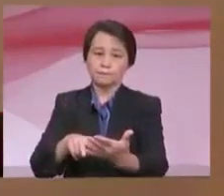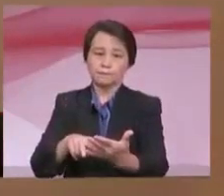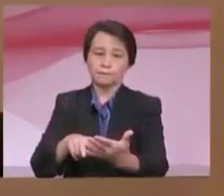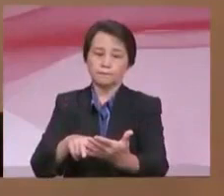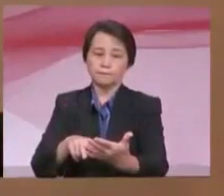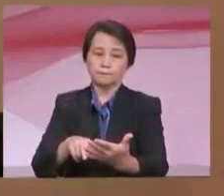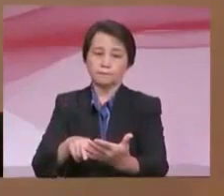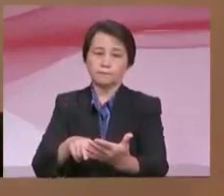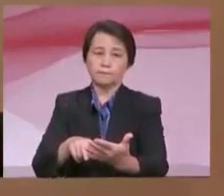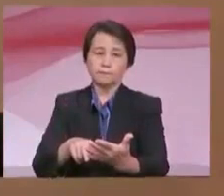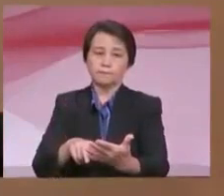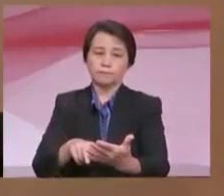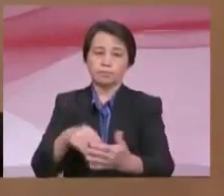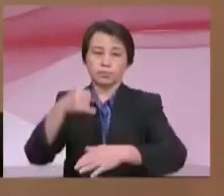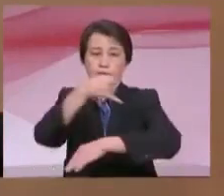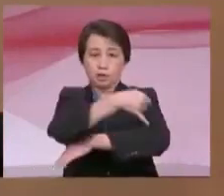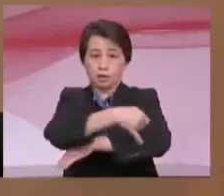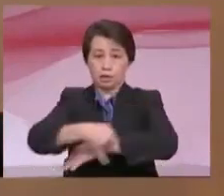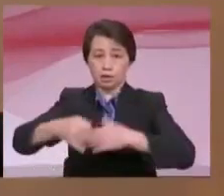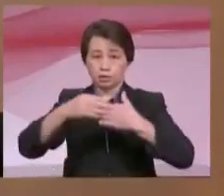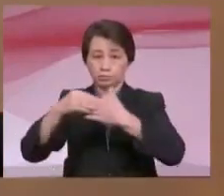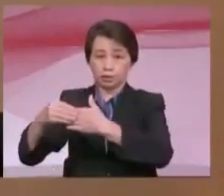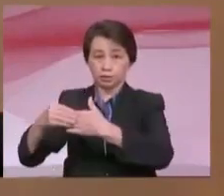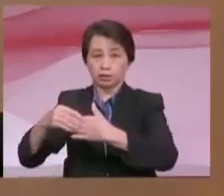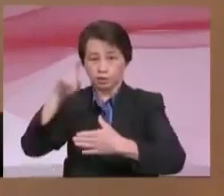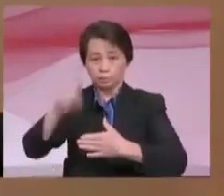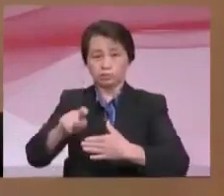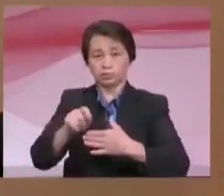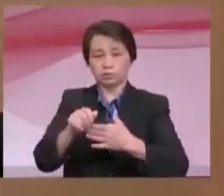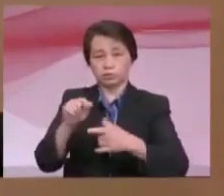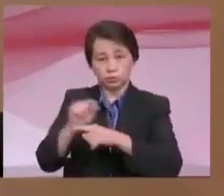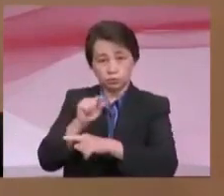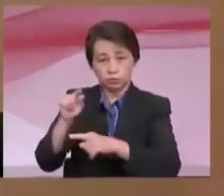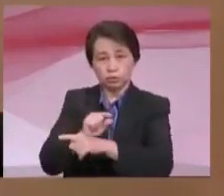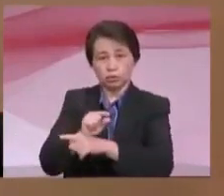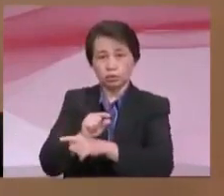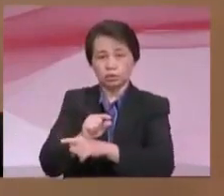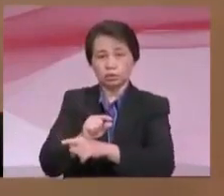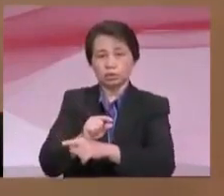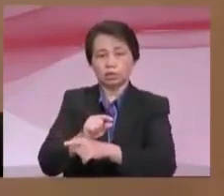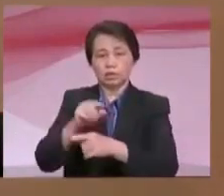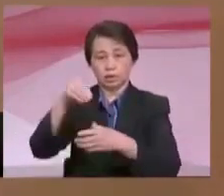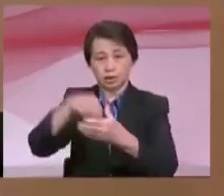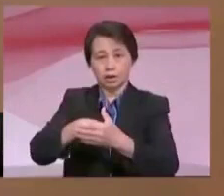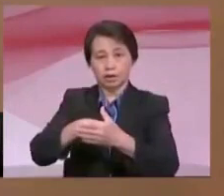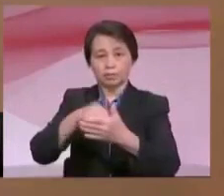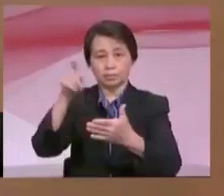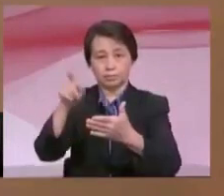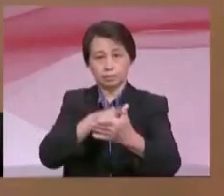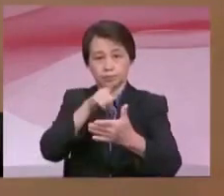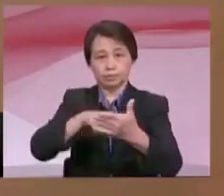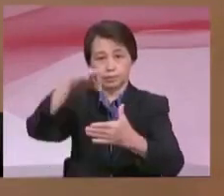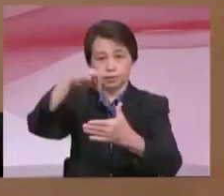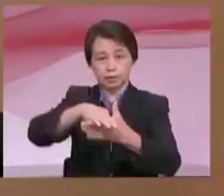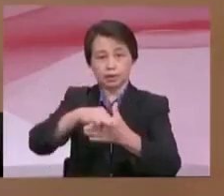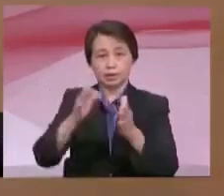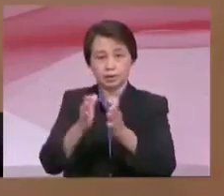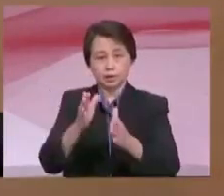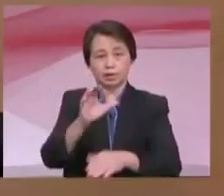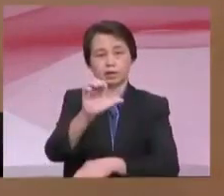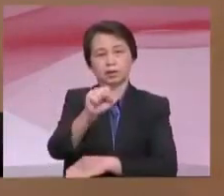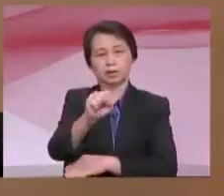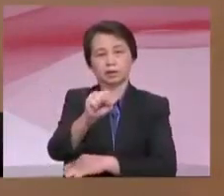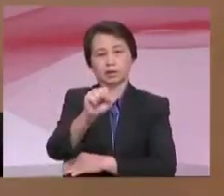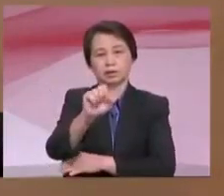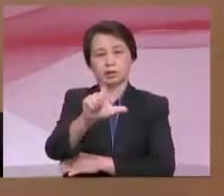Hai dengan garis panduan yang perlu di gunung pakai di pilar air kecil slim